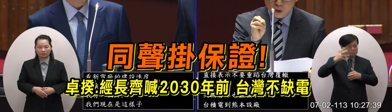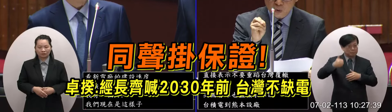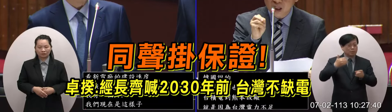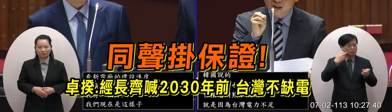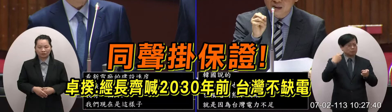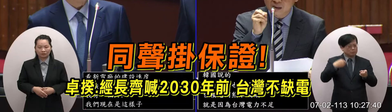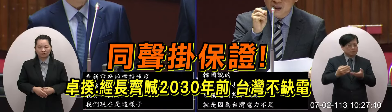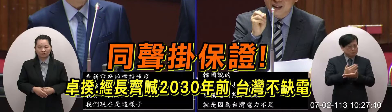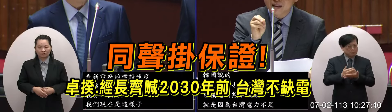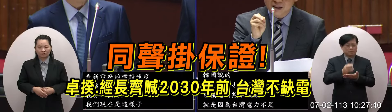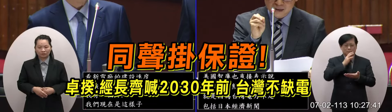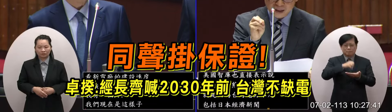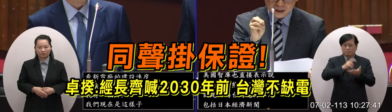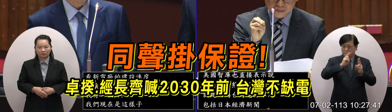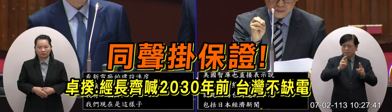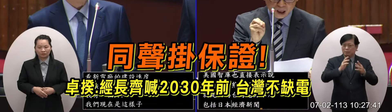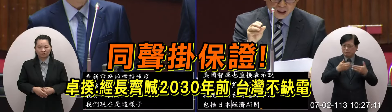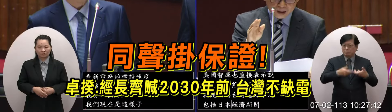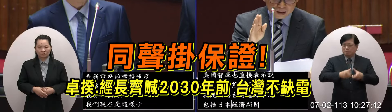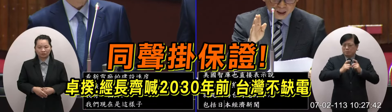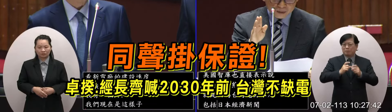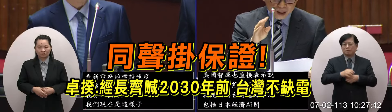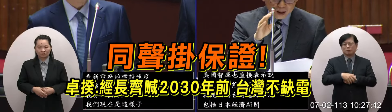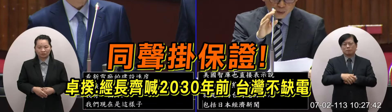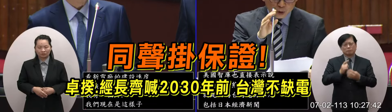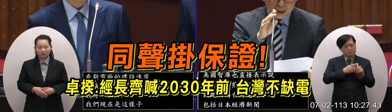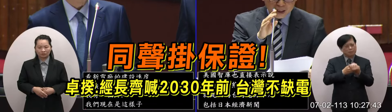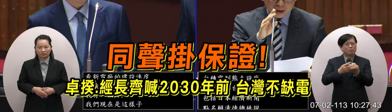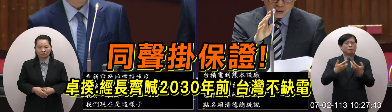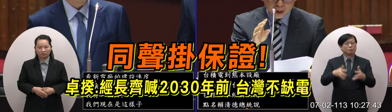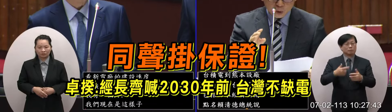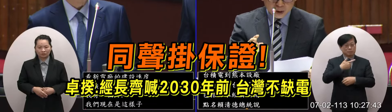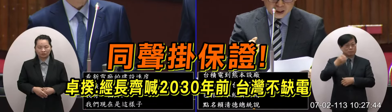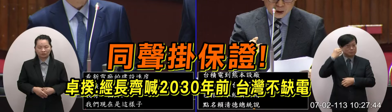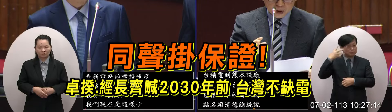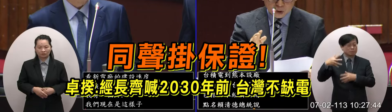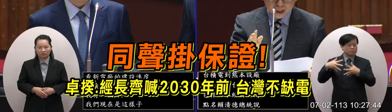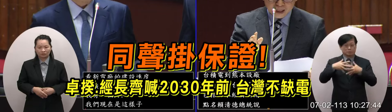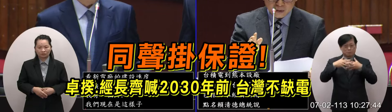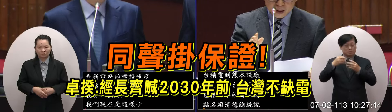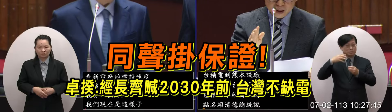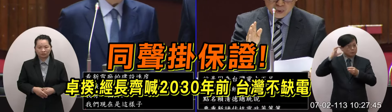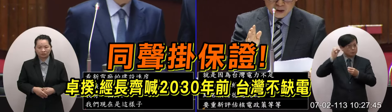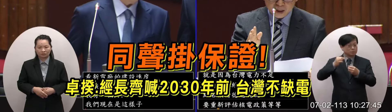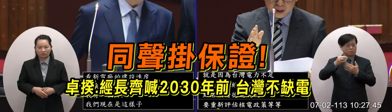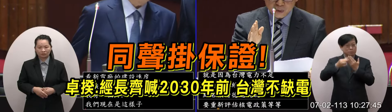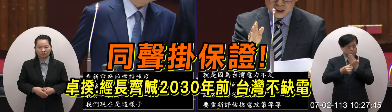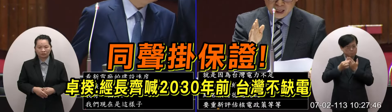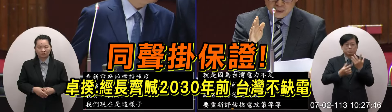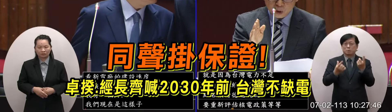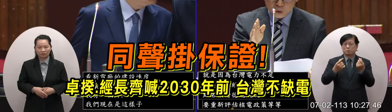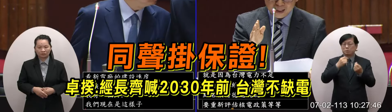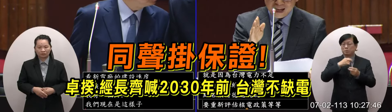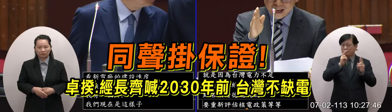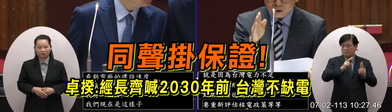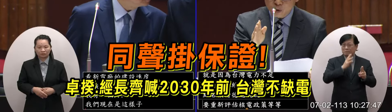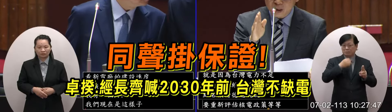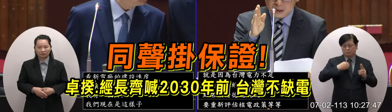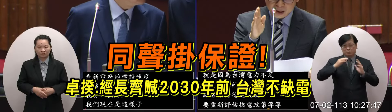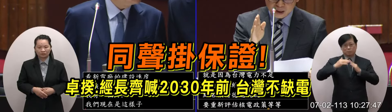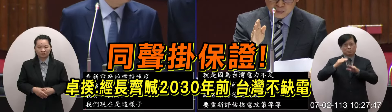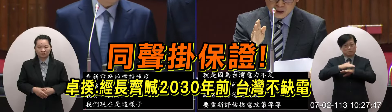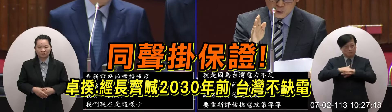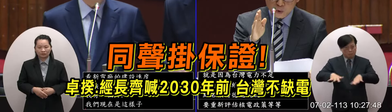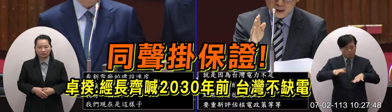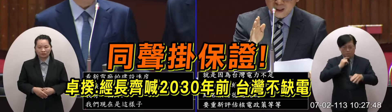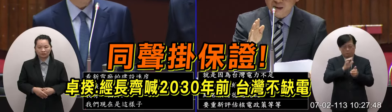要重新评估核电的政策。好，等等。那么最新的美国的新闻周刊呢，也直接表示能源是台湾国家安